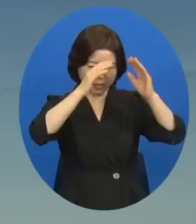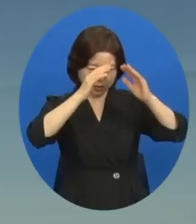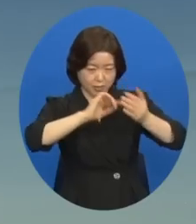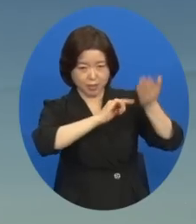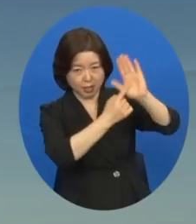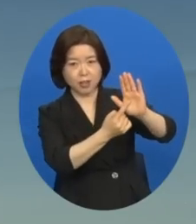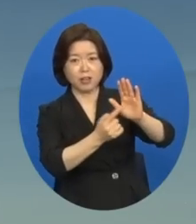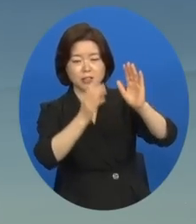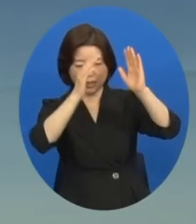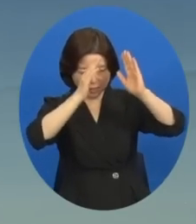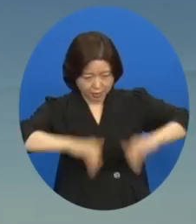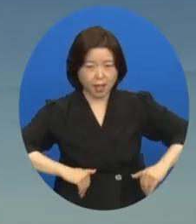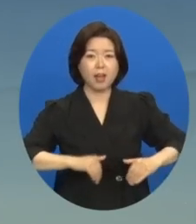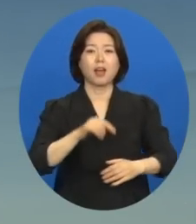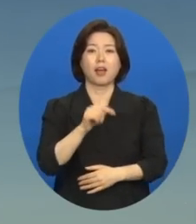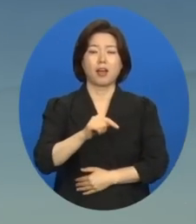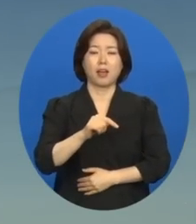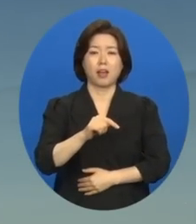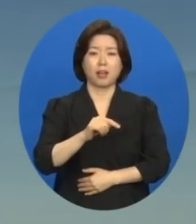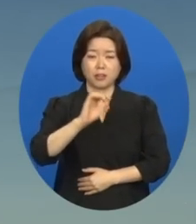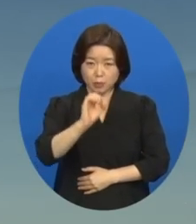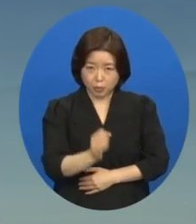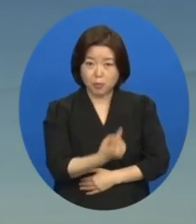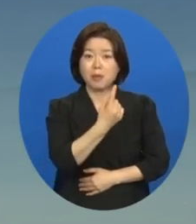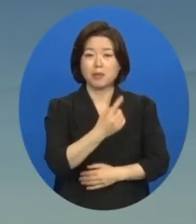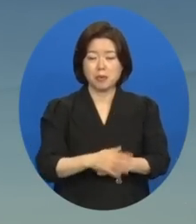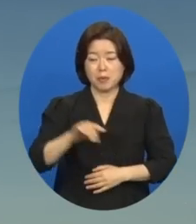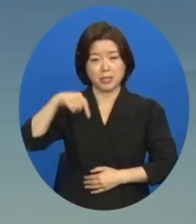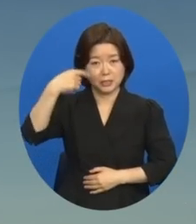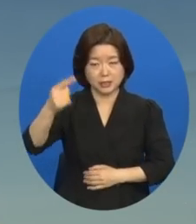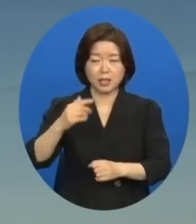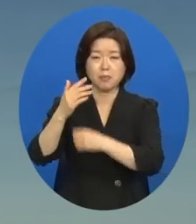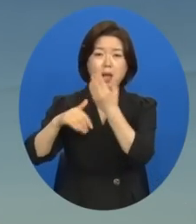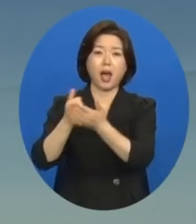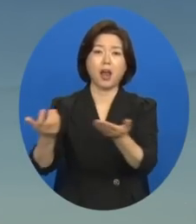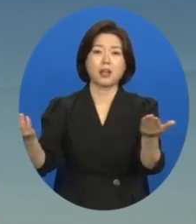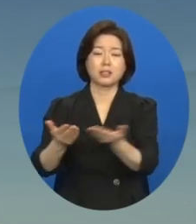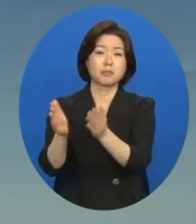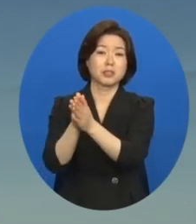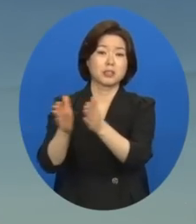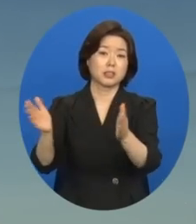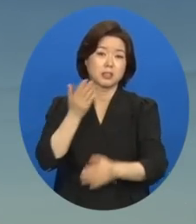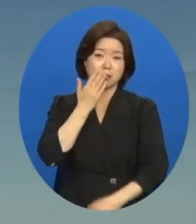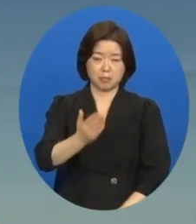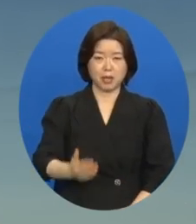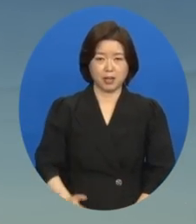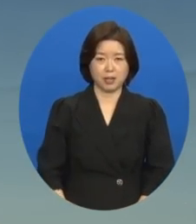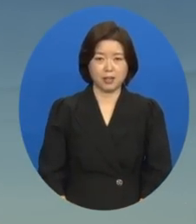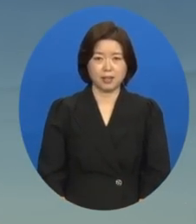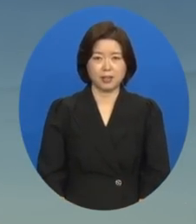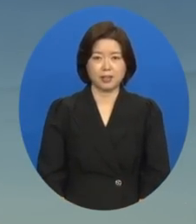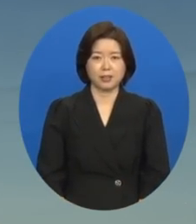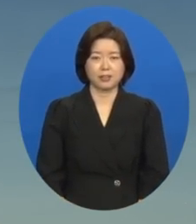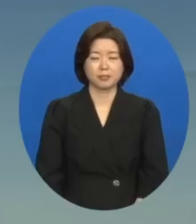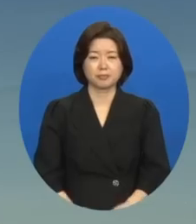드러내서 무너뜨림으로 말미암아 하나님의 일들을 시작하시는 것이죠.